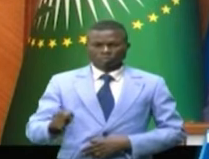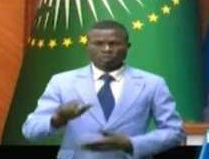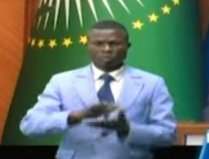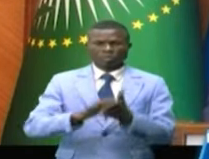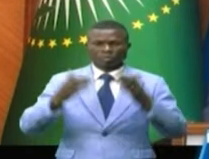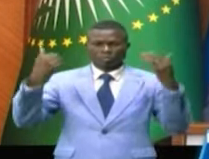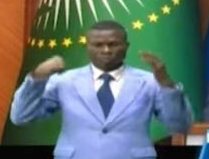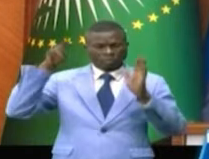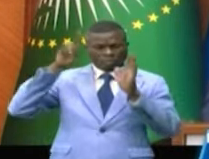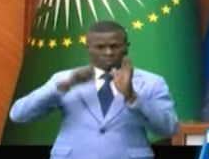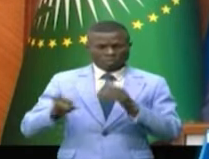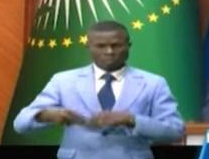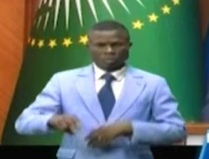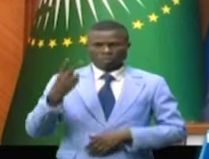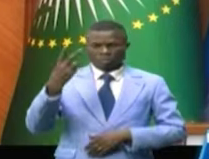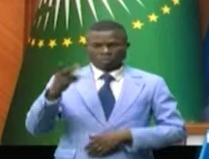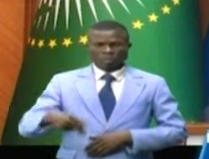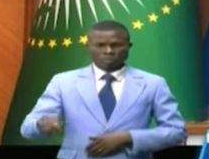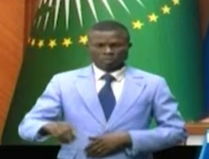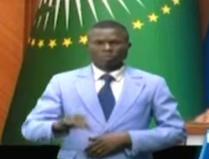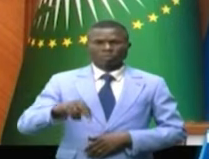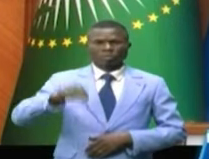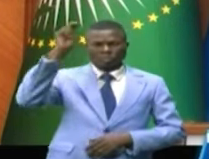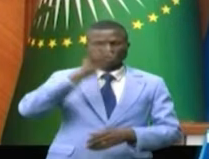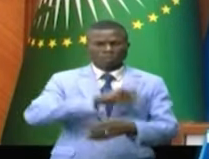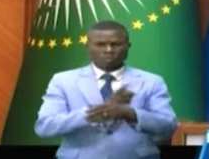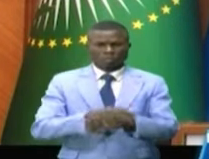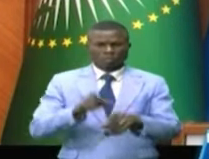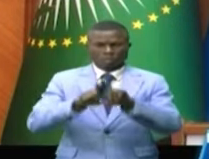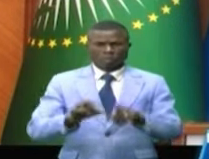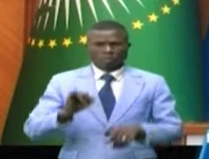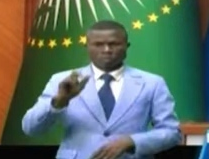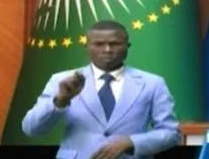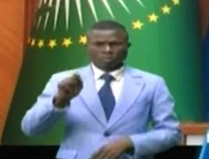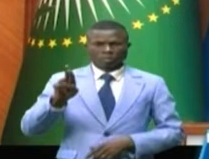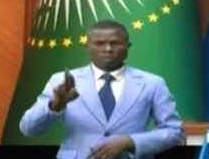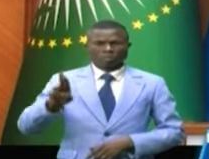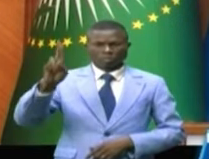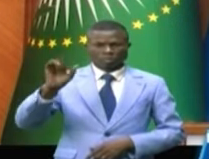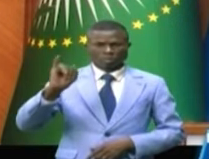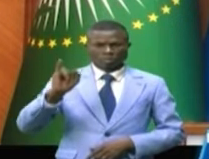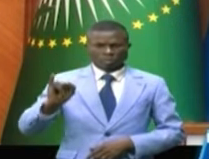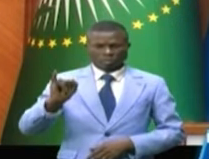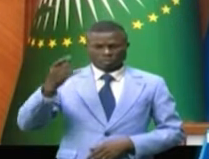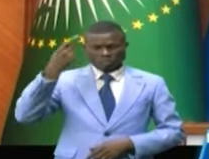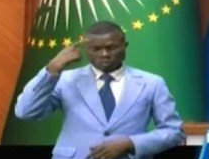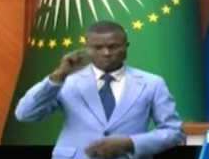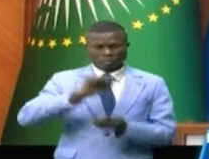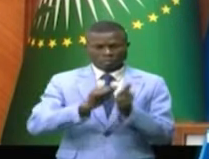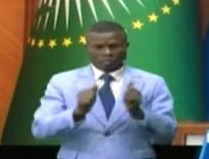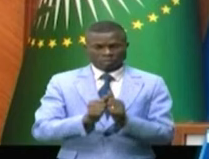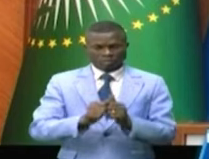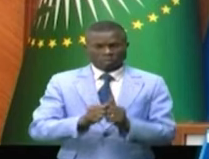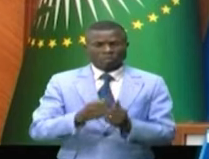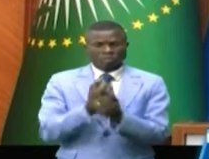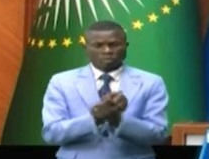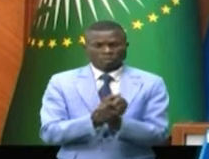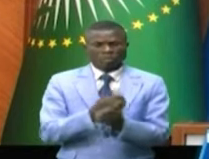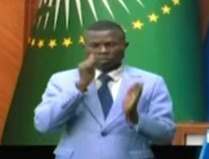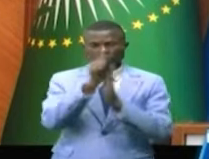Kivu. En effet, conformément à mes prérogatives consacrées par les articles